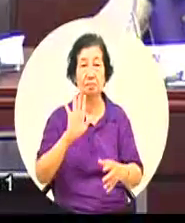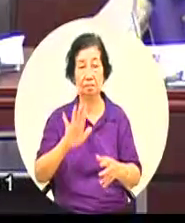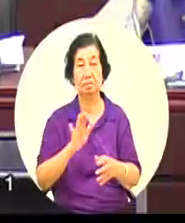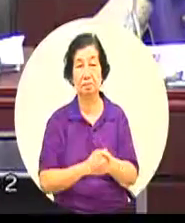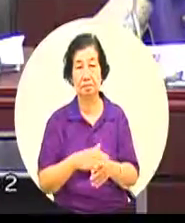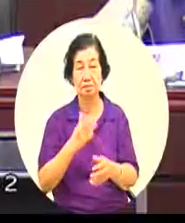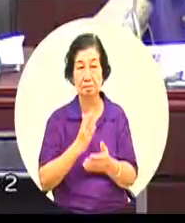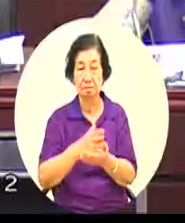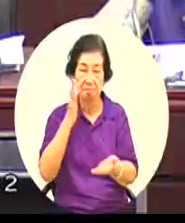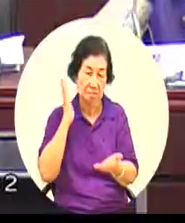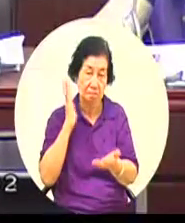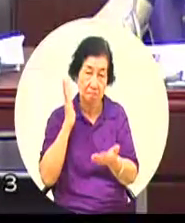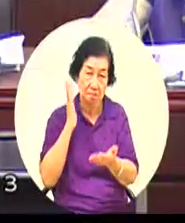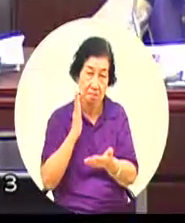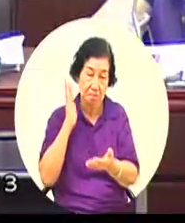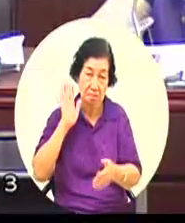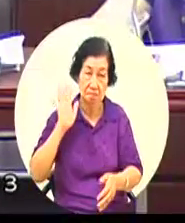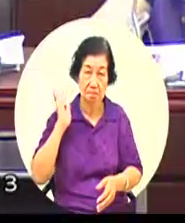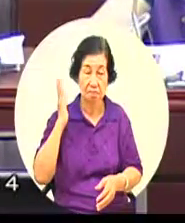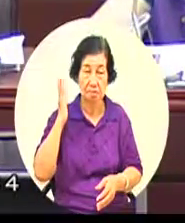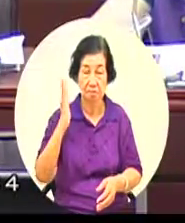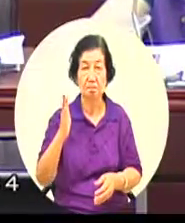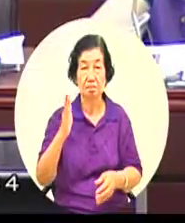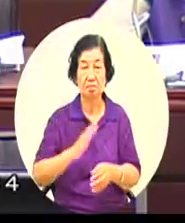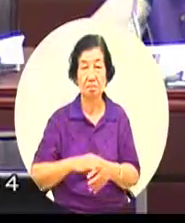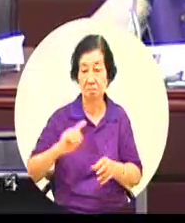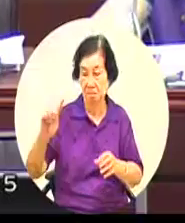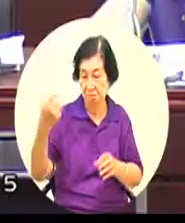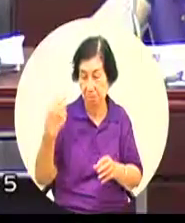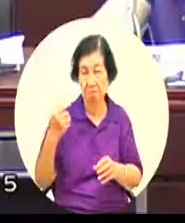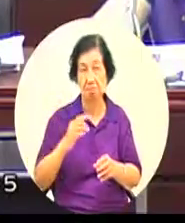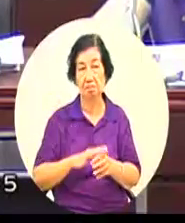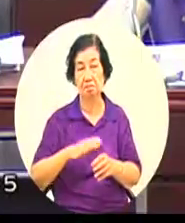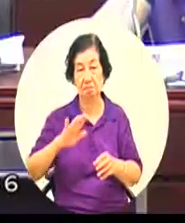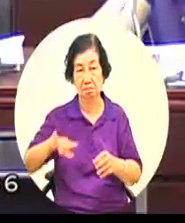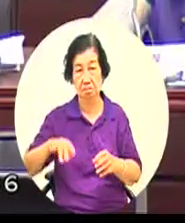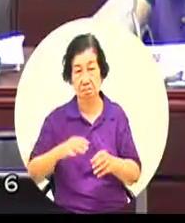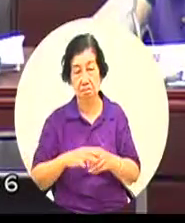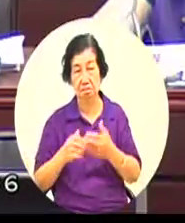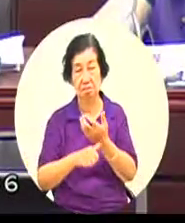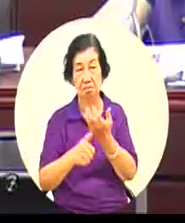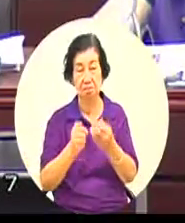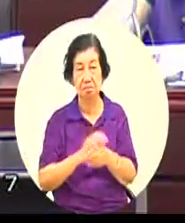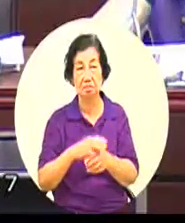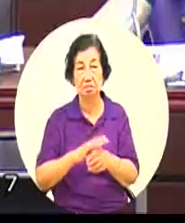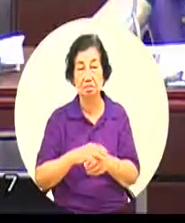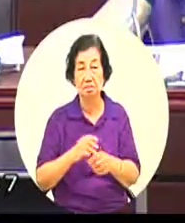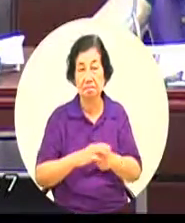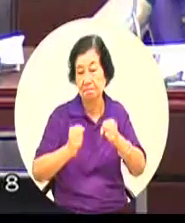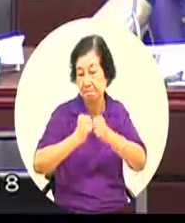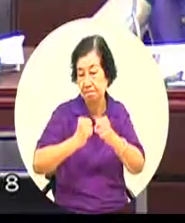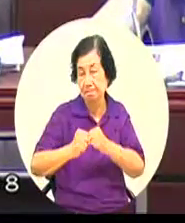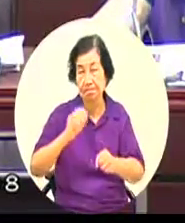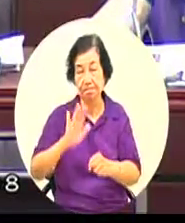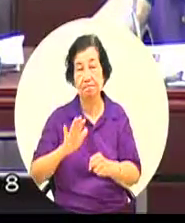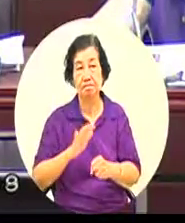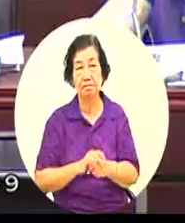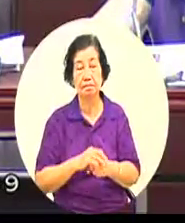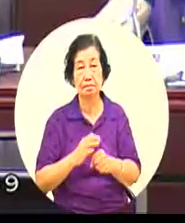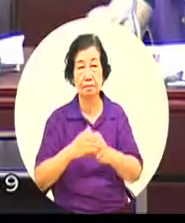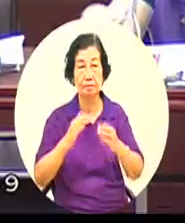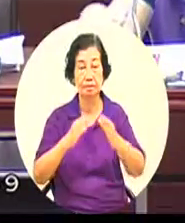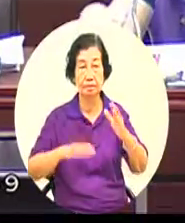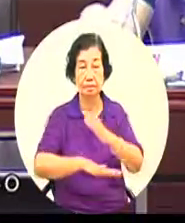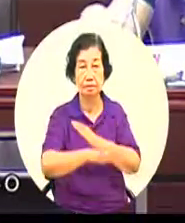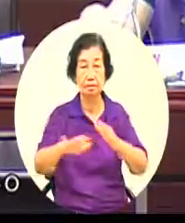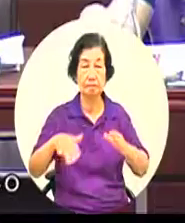这个源头，因为毒品行业是一个暴力的行业，所以他们是无所不用其极的。所以回到源头，一定是跟家庭有关，